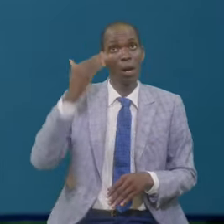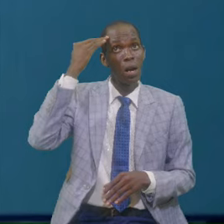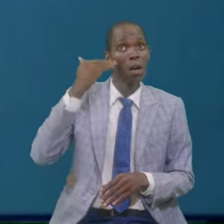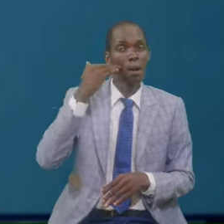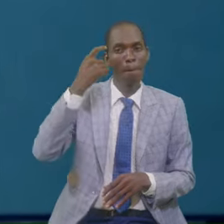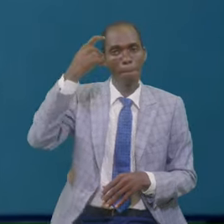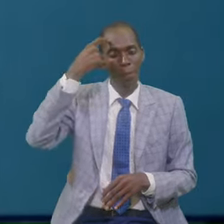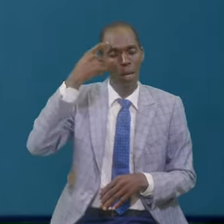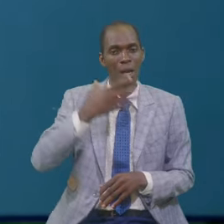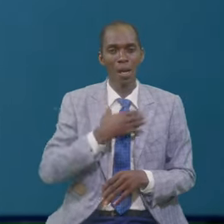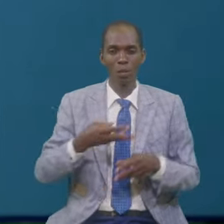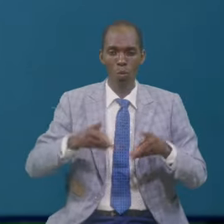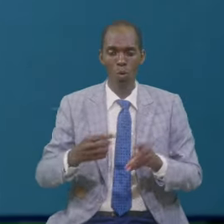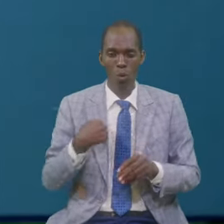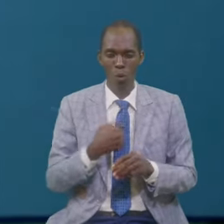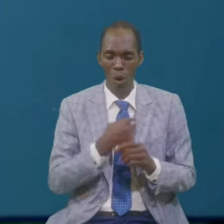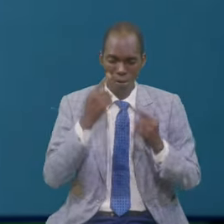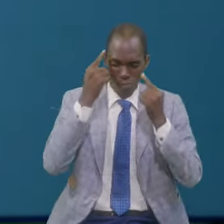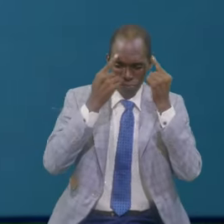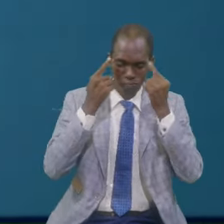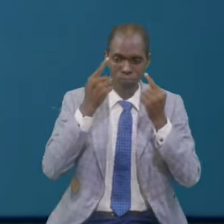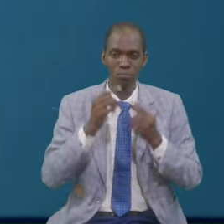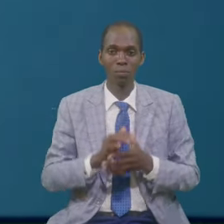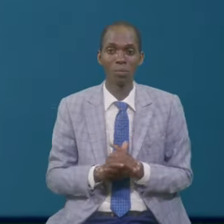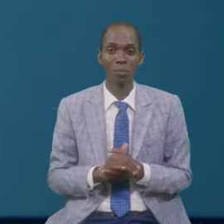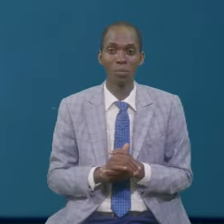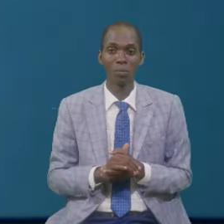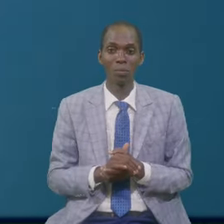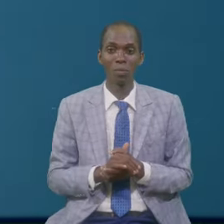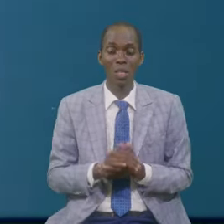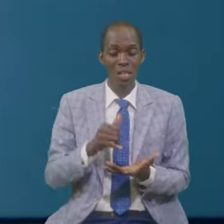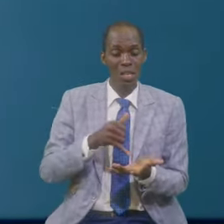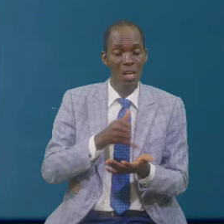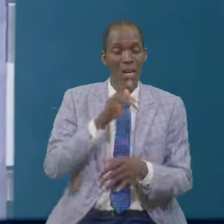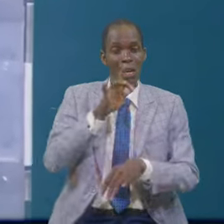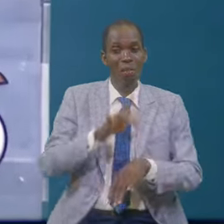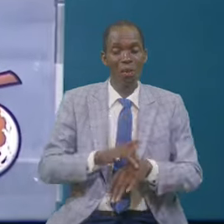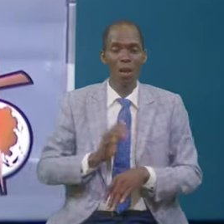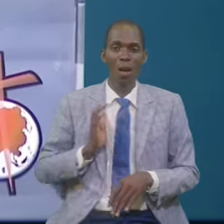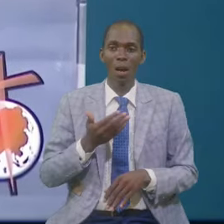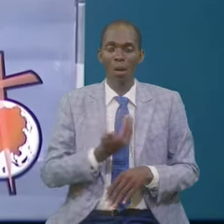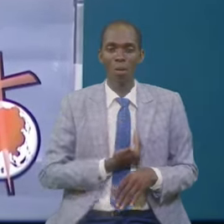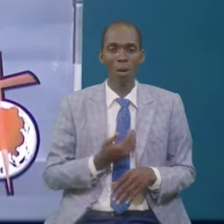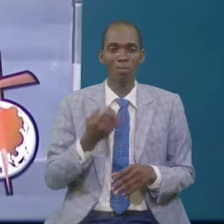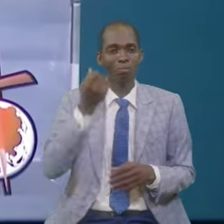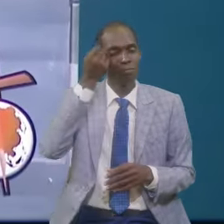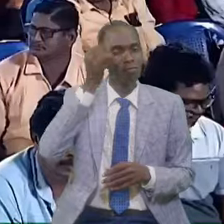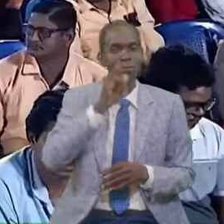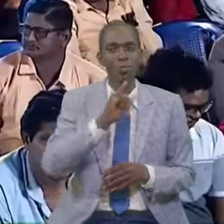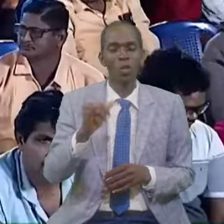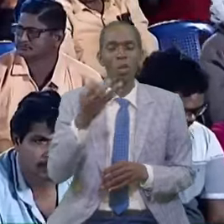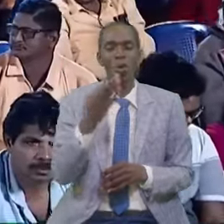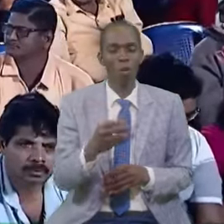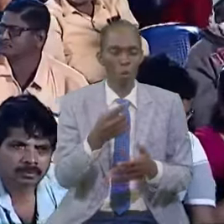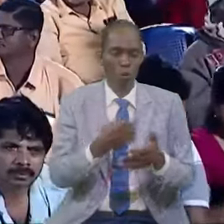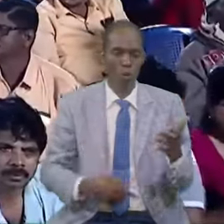యొక్క తలను మనస్సును వినికిడిని ప్రభావితం చేస్తుంది. It affects our interpretation of what we see. అది మనం